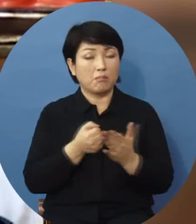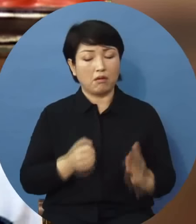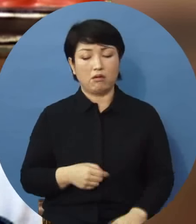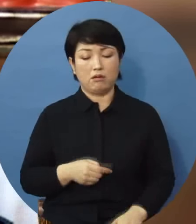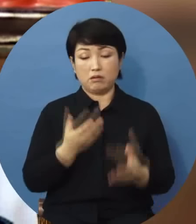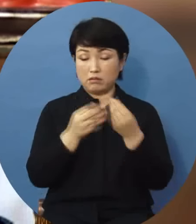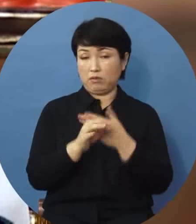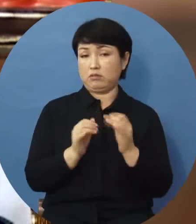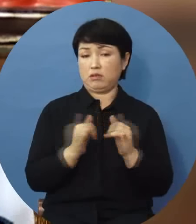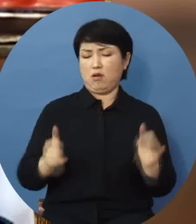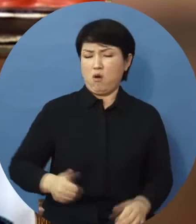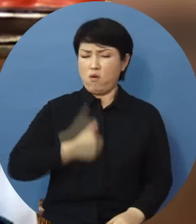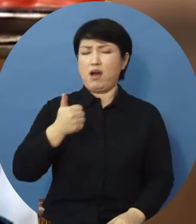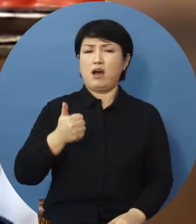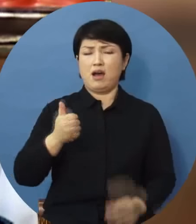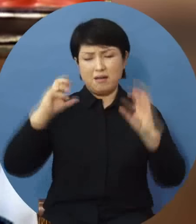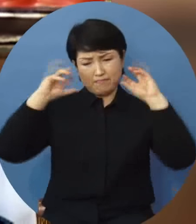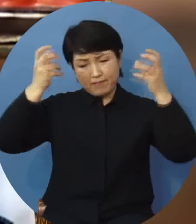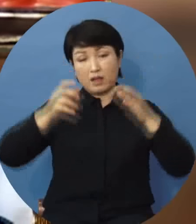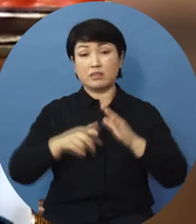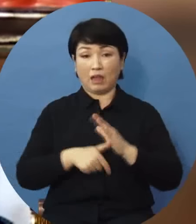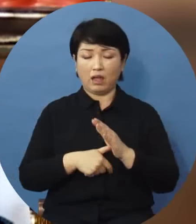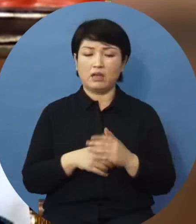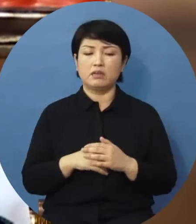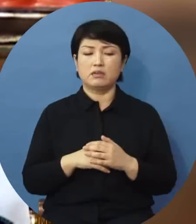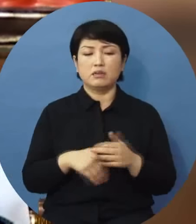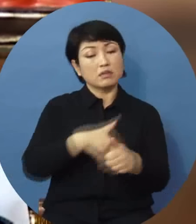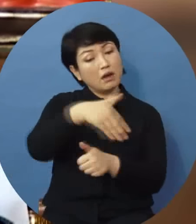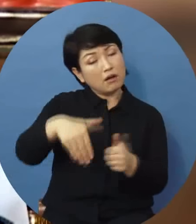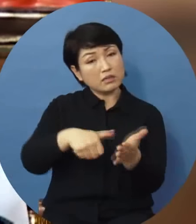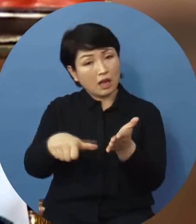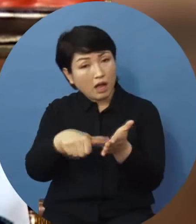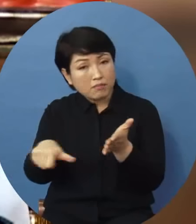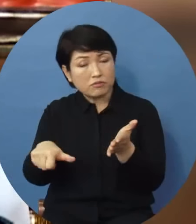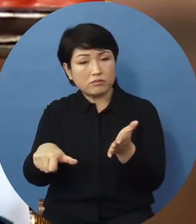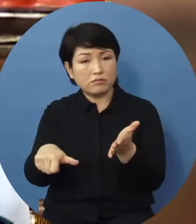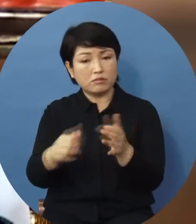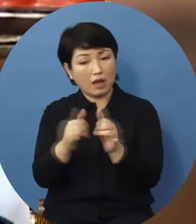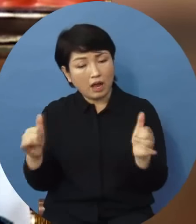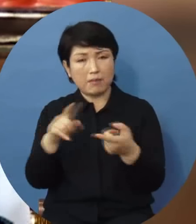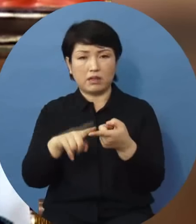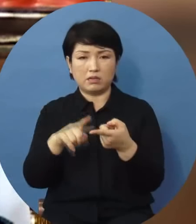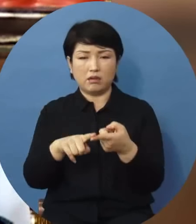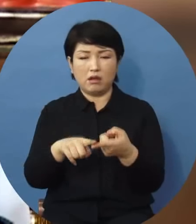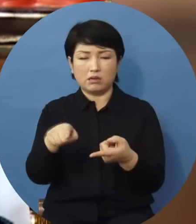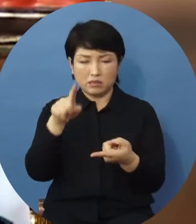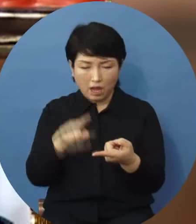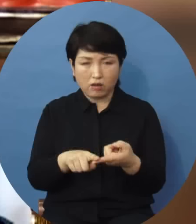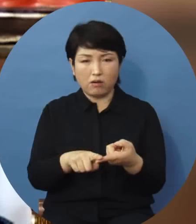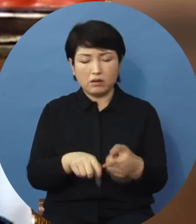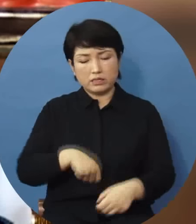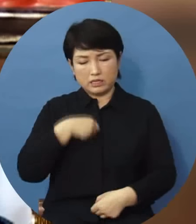사람이 화가 나가지고 그럴 때는 사물을 있는 그대로 볼 수가 없다.